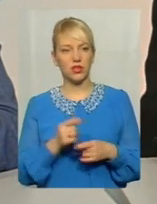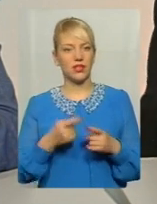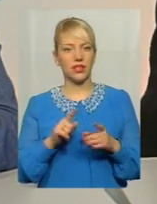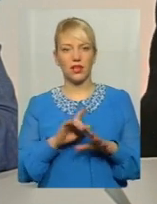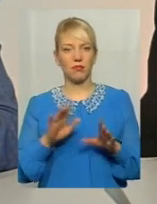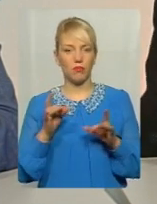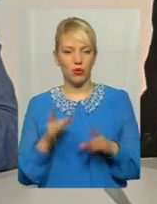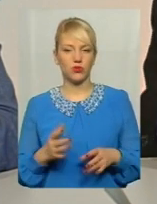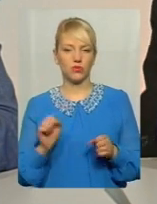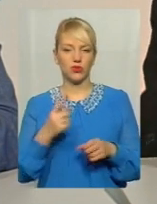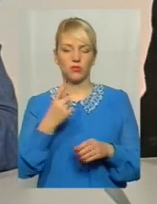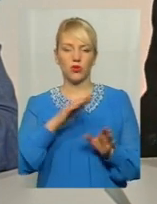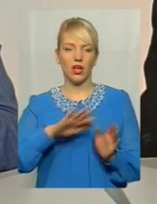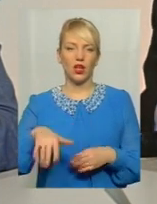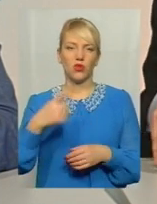Ще пройдуть 1-2 місяці,